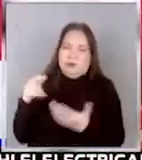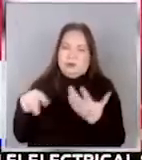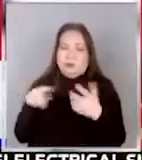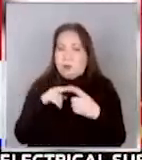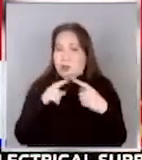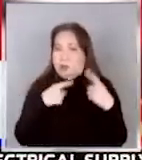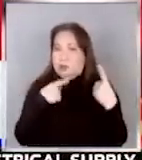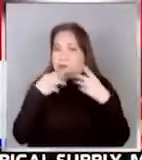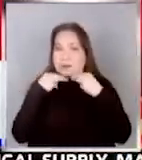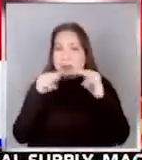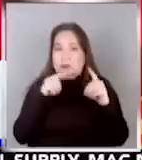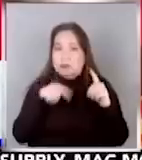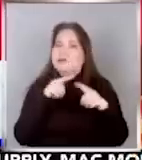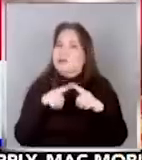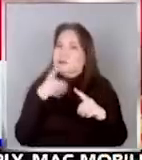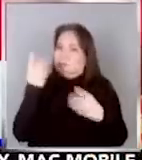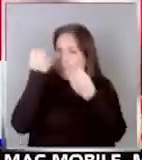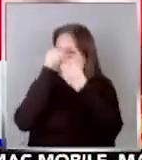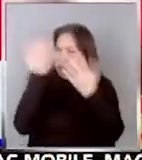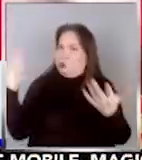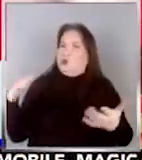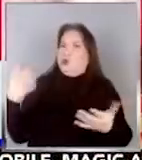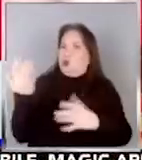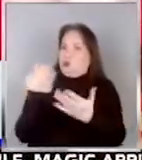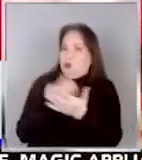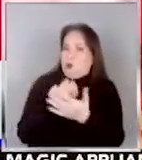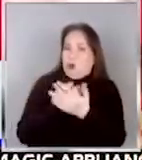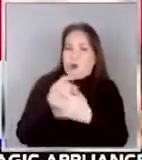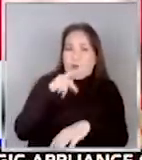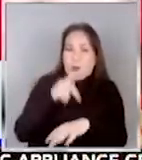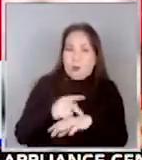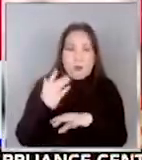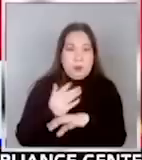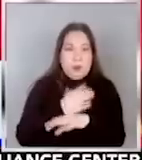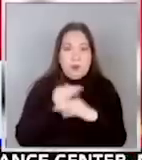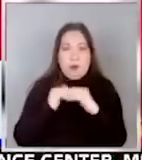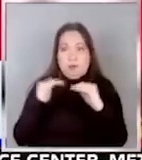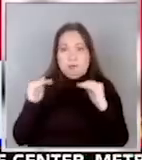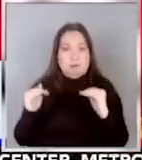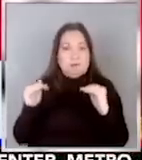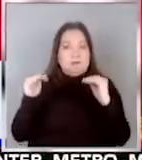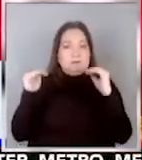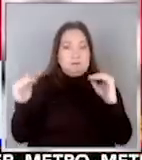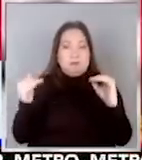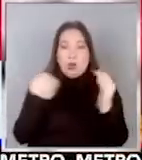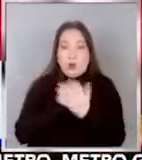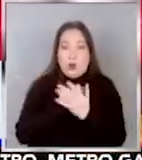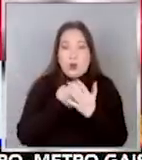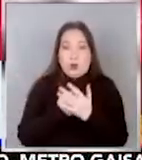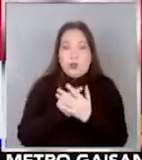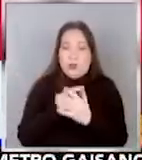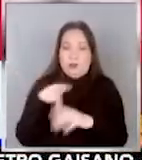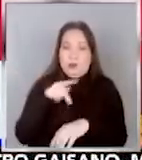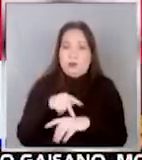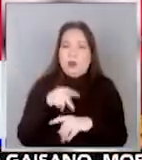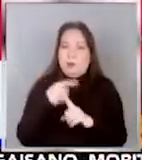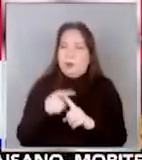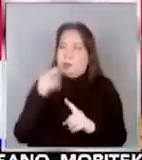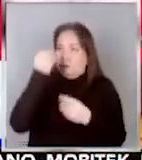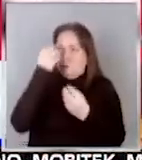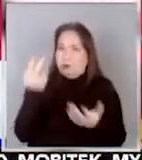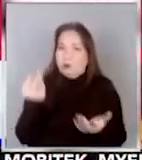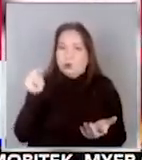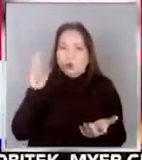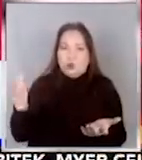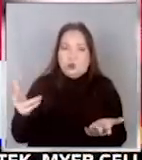ang paglago ng ekonomiya ng bansa. Malapit na raw maging upper middle income country ang bansa at binanggit ang kakalagda lamang na Philippine Development Plan